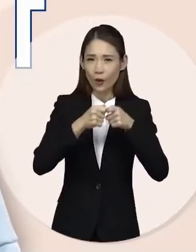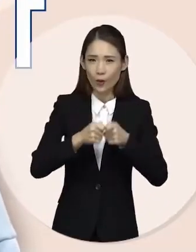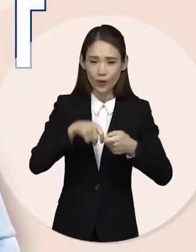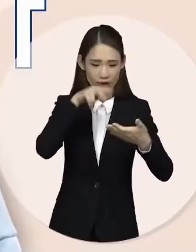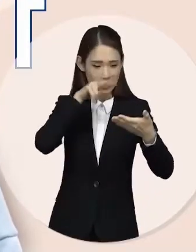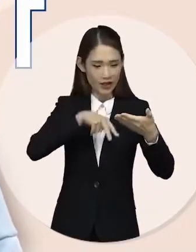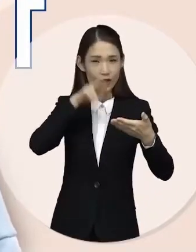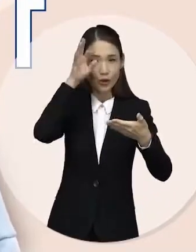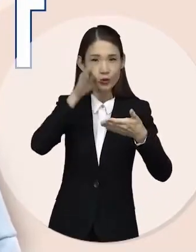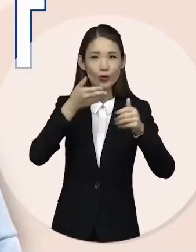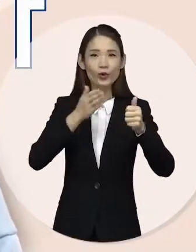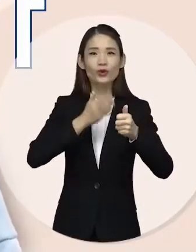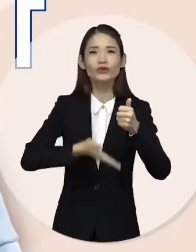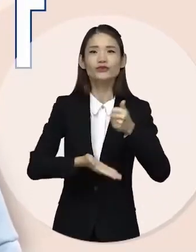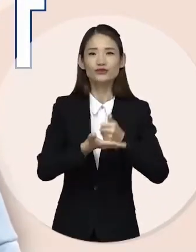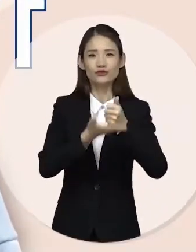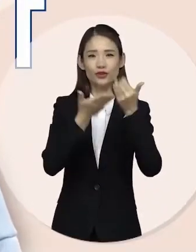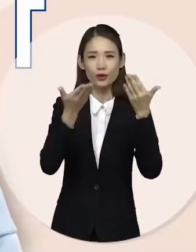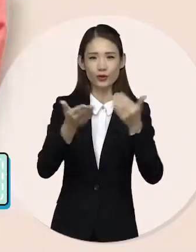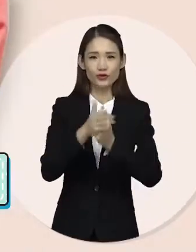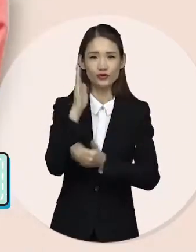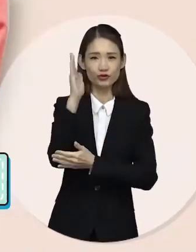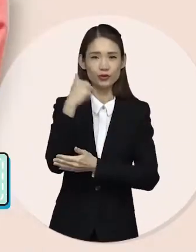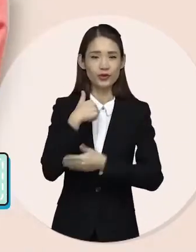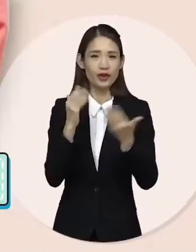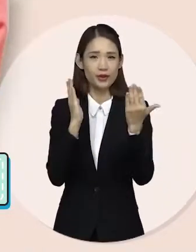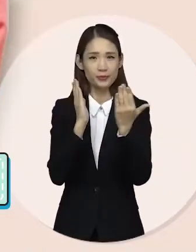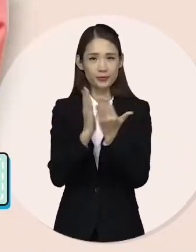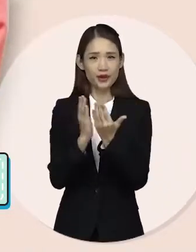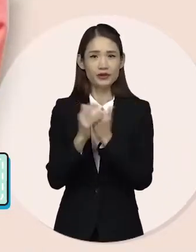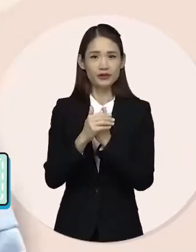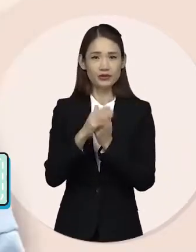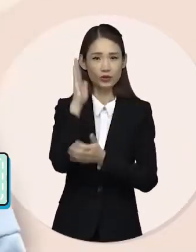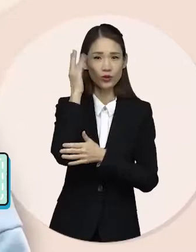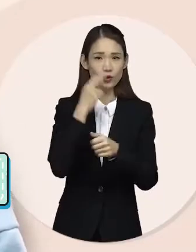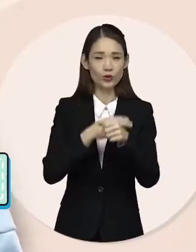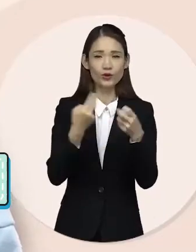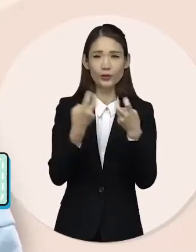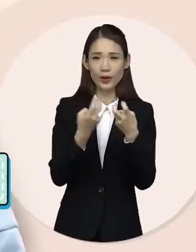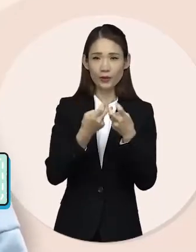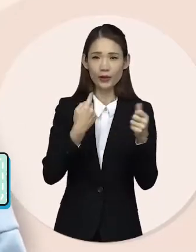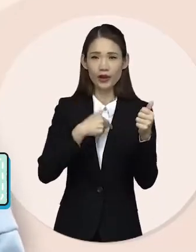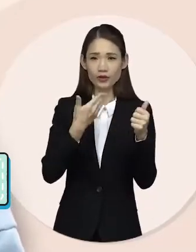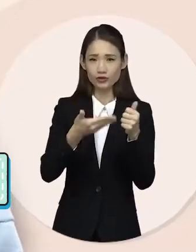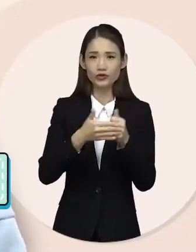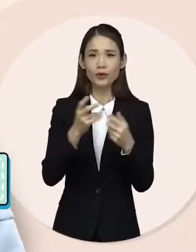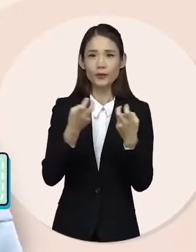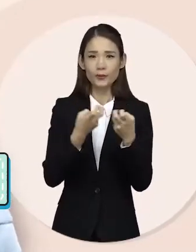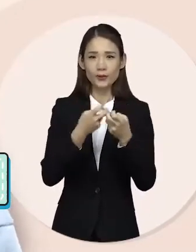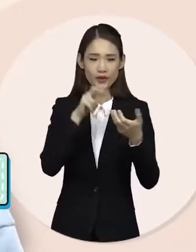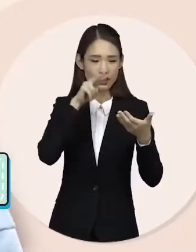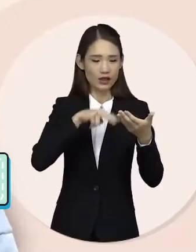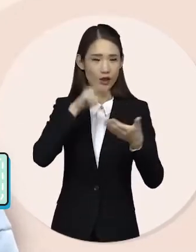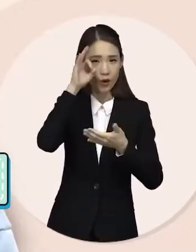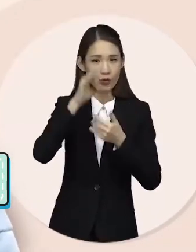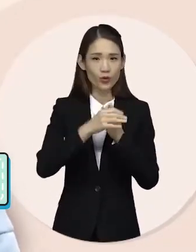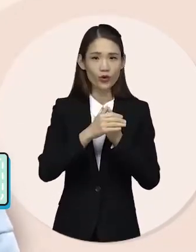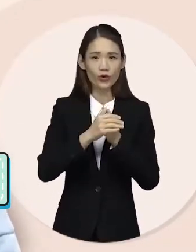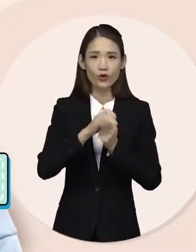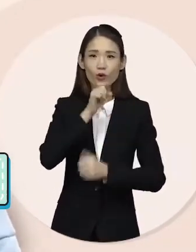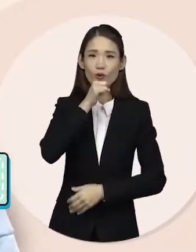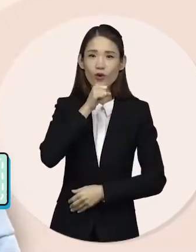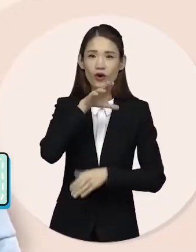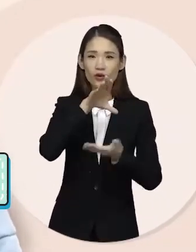강의평가를 꼼꼼하게 보시는 걸 저는 추천드릴게요. 그 수업이 나에게 맞는지, 어떤 교수법을 선호하는지 이런 것들을 좀 볼 수